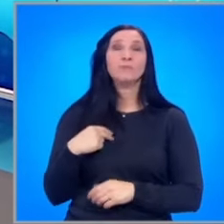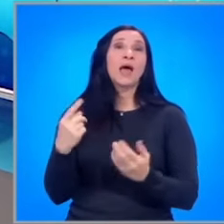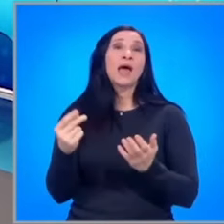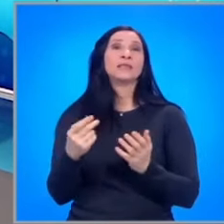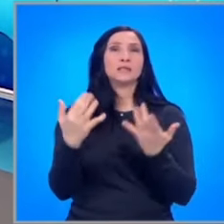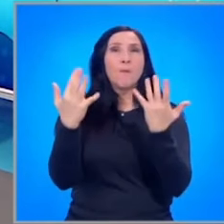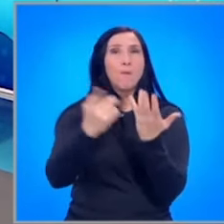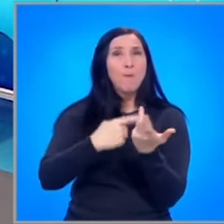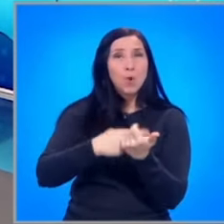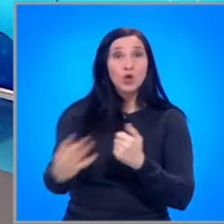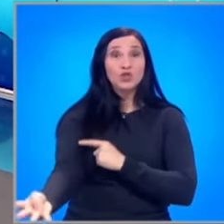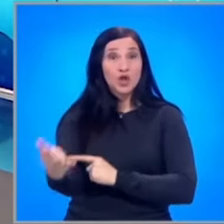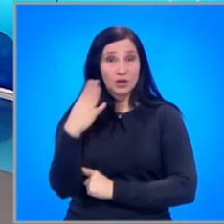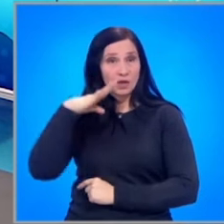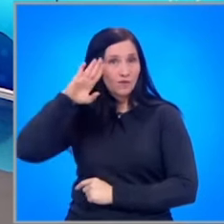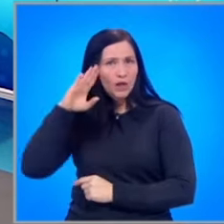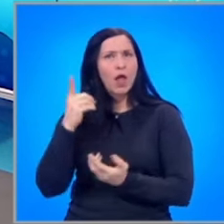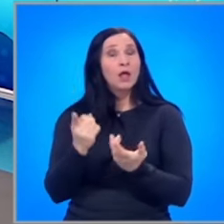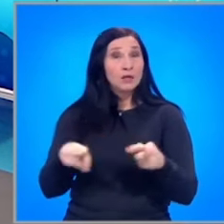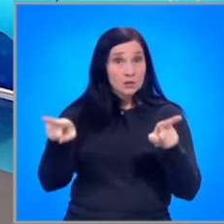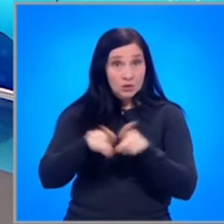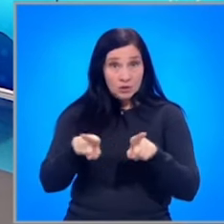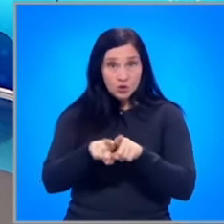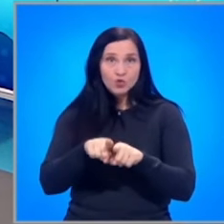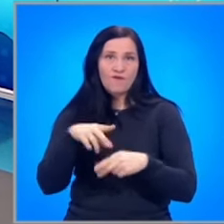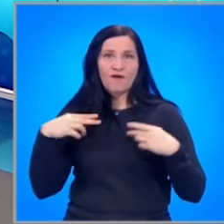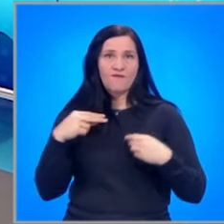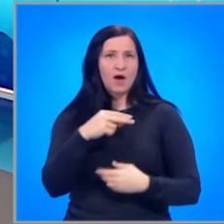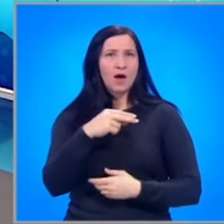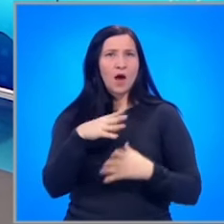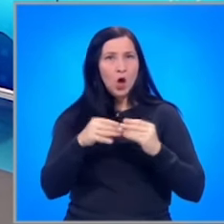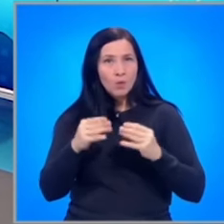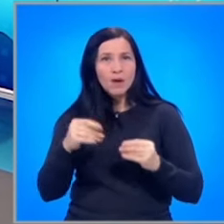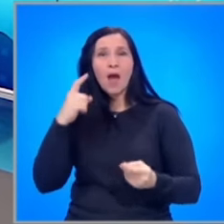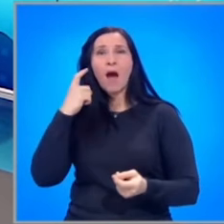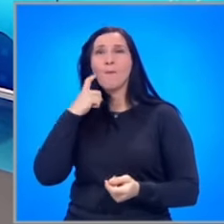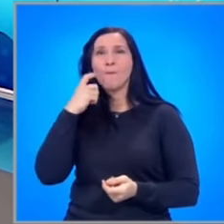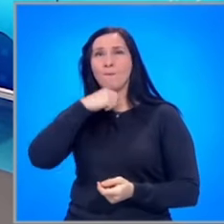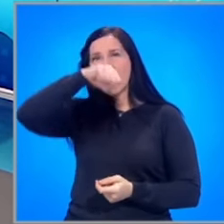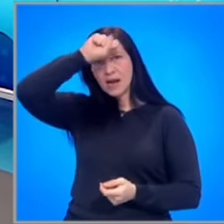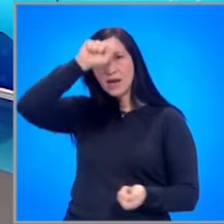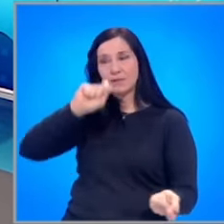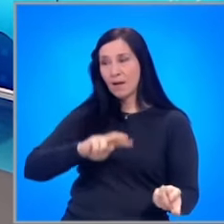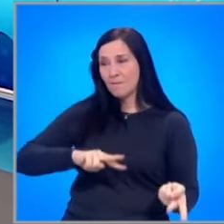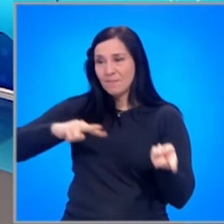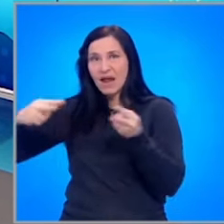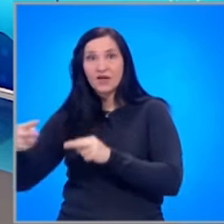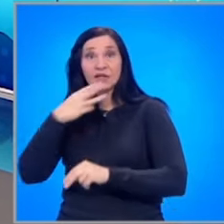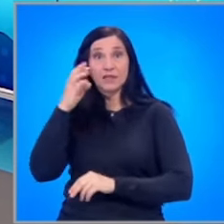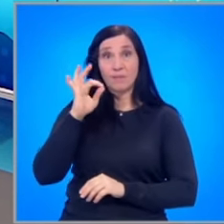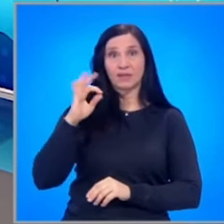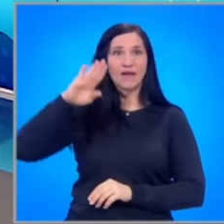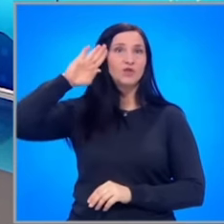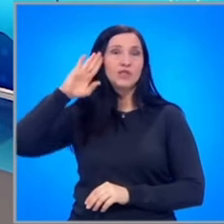численост 4000 военни. Толкова са и в Румъния. Берлин предислоцира още 350 войници в